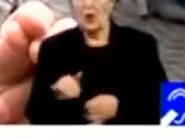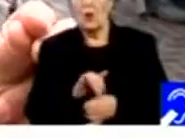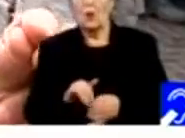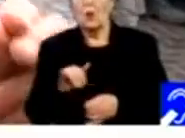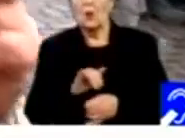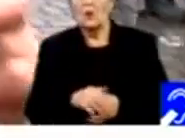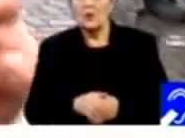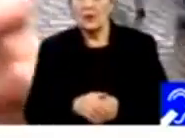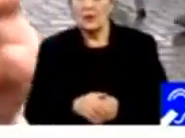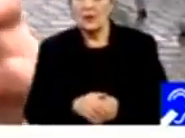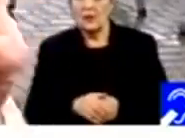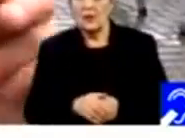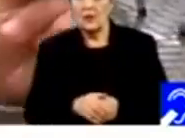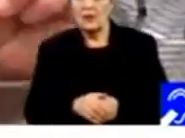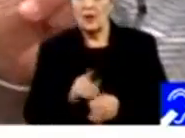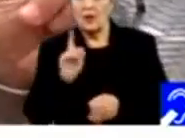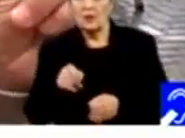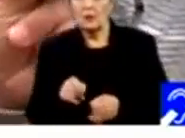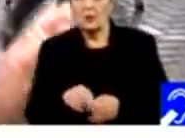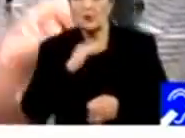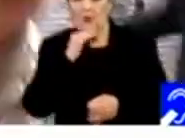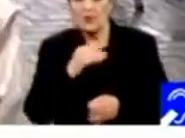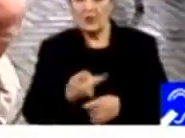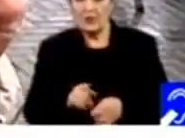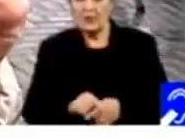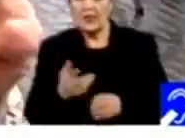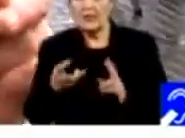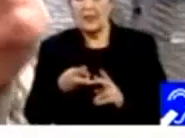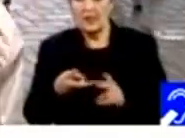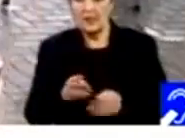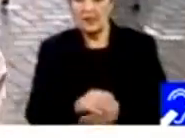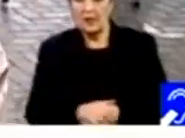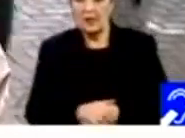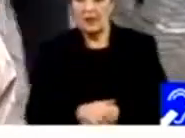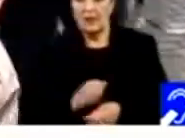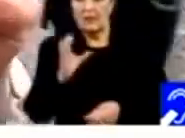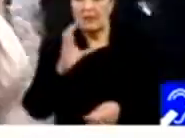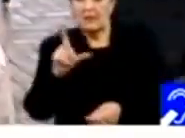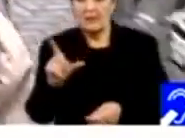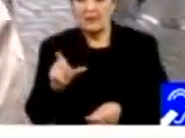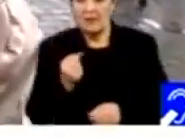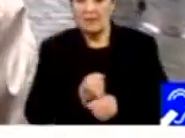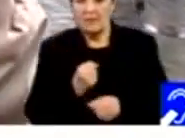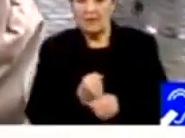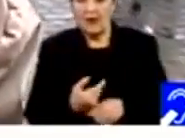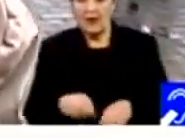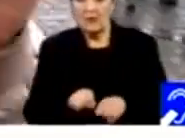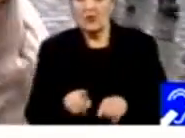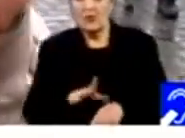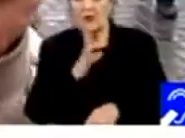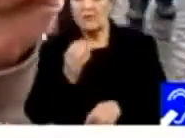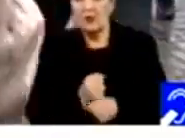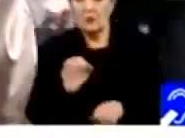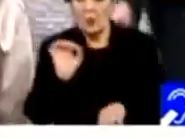ulițele, Ciuba, de a ajunge atât, mă. Și a treia, să facă ceea ce au făcut mâinii,